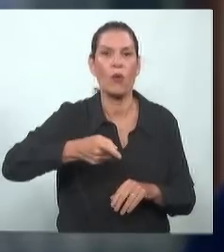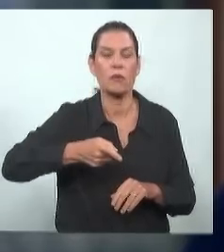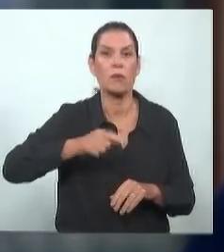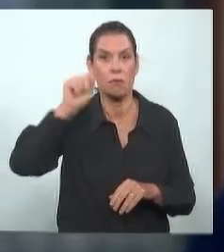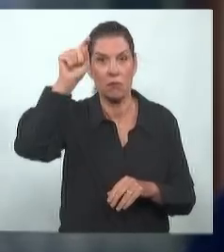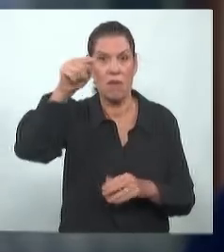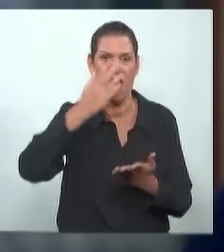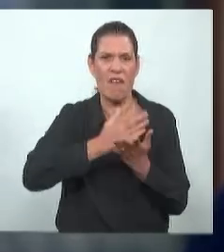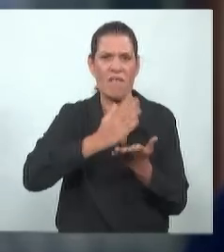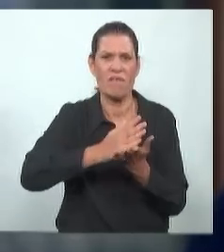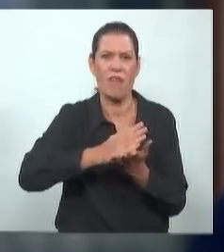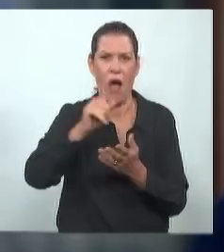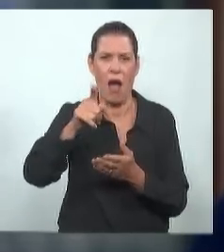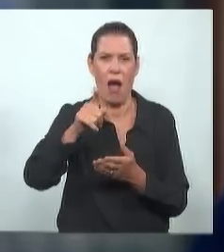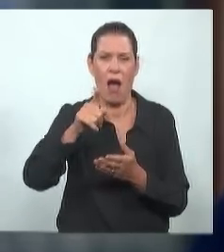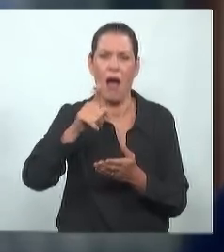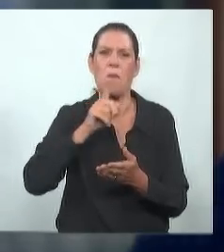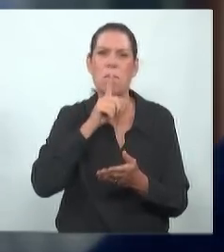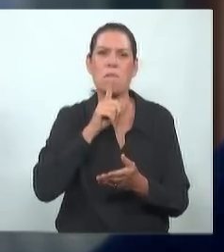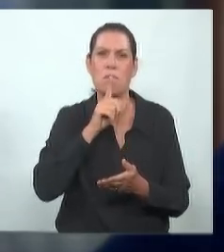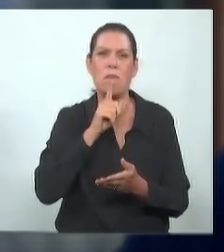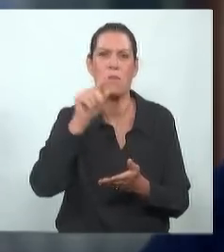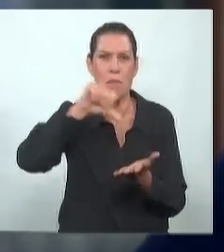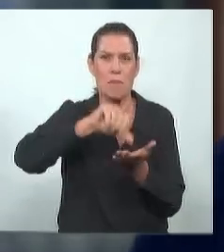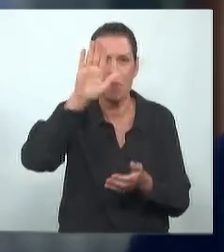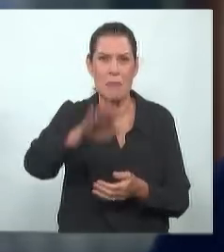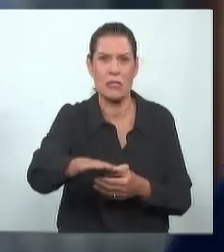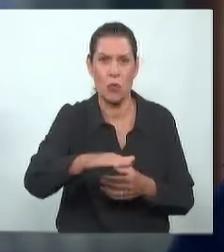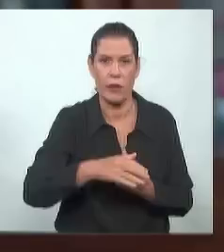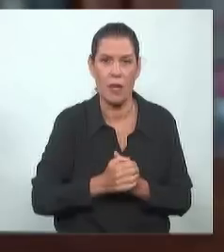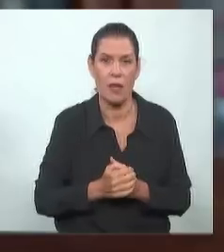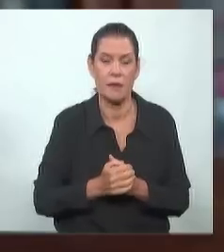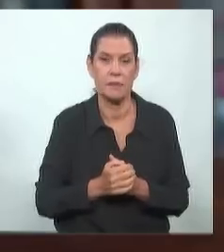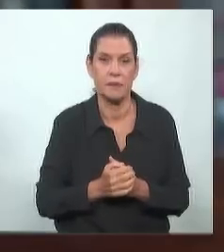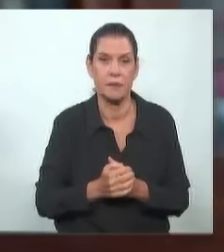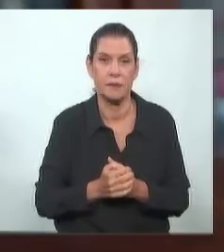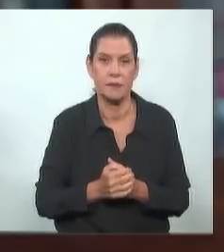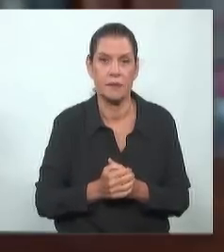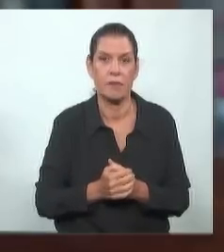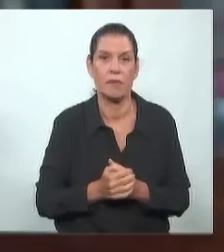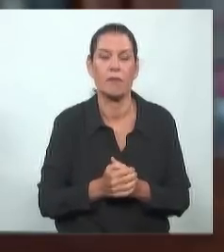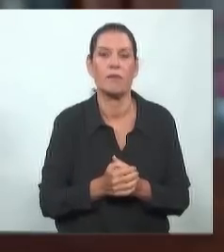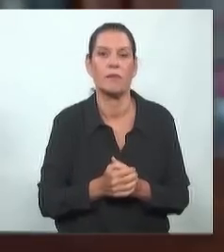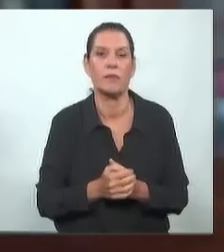המלחמה, ב-16 באוקטובר, נפל פגז ארטילרי על סיפול הטנק שלי.